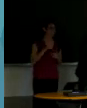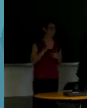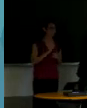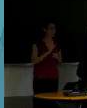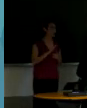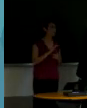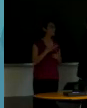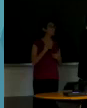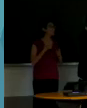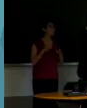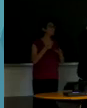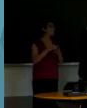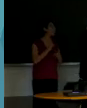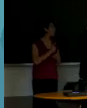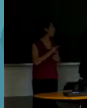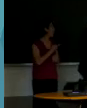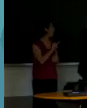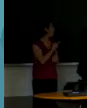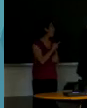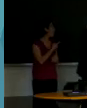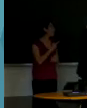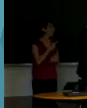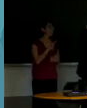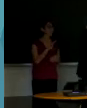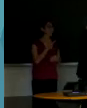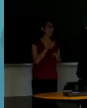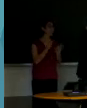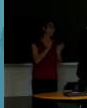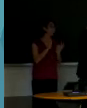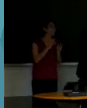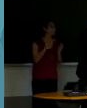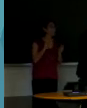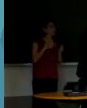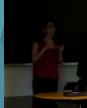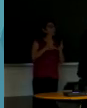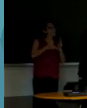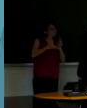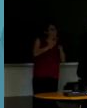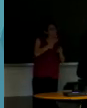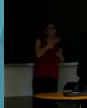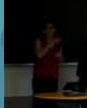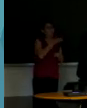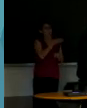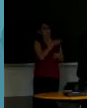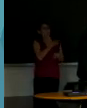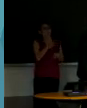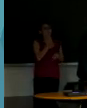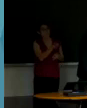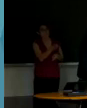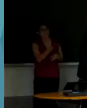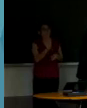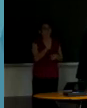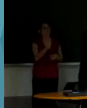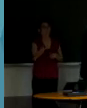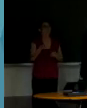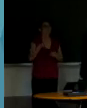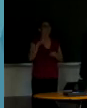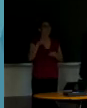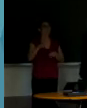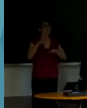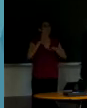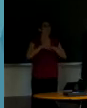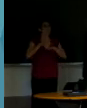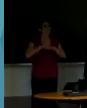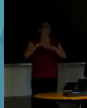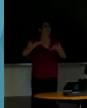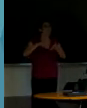vedete l'indirizzo è leggermente più orientato verso una come dire, acquisizione di competenze